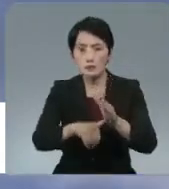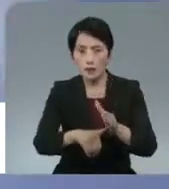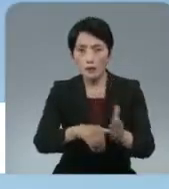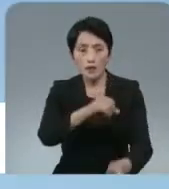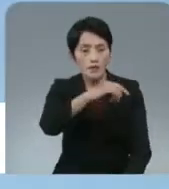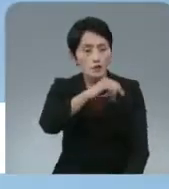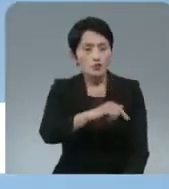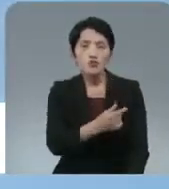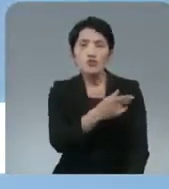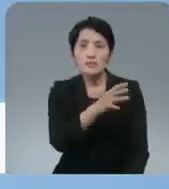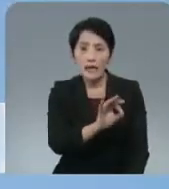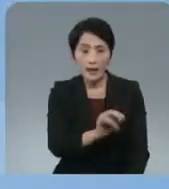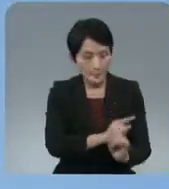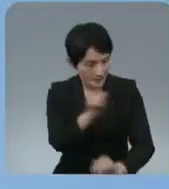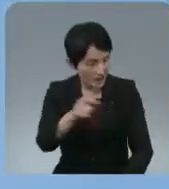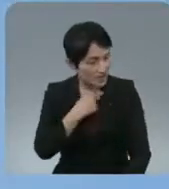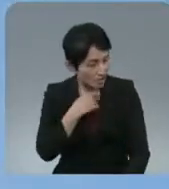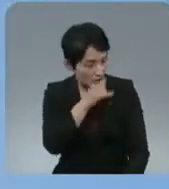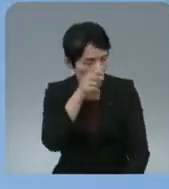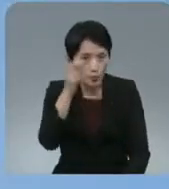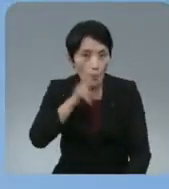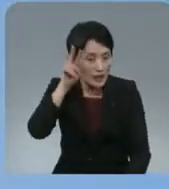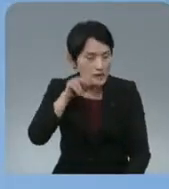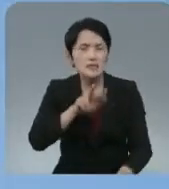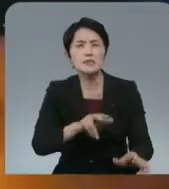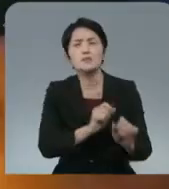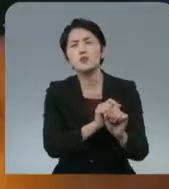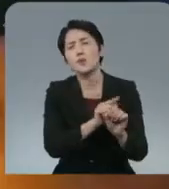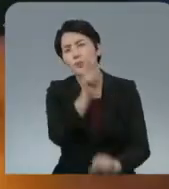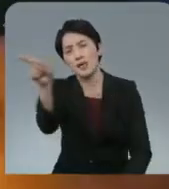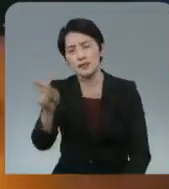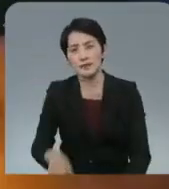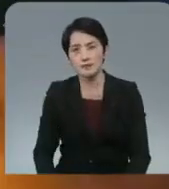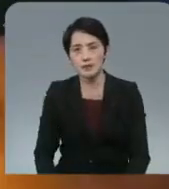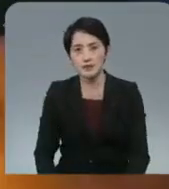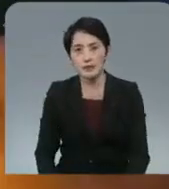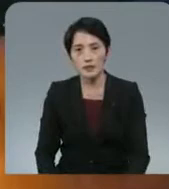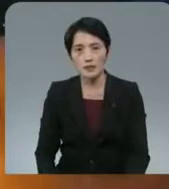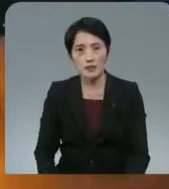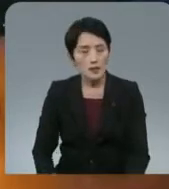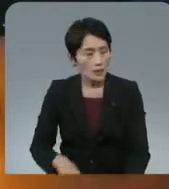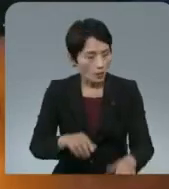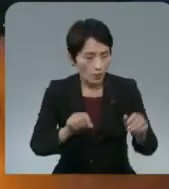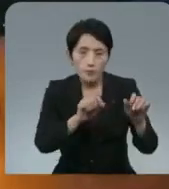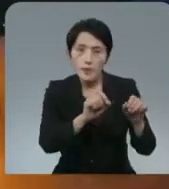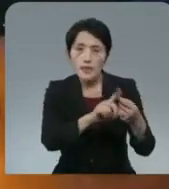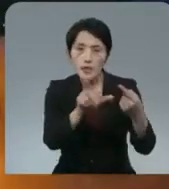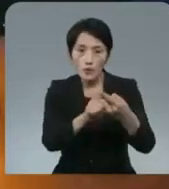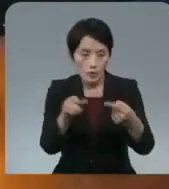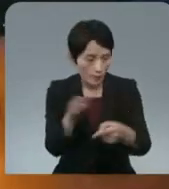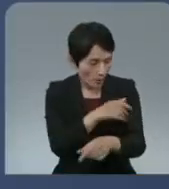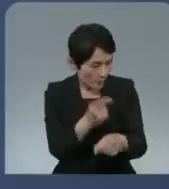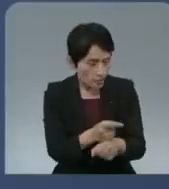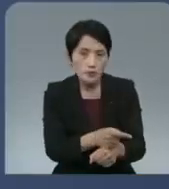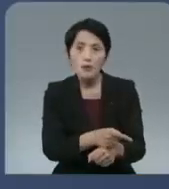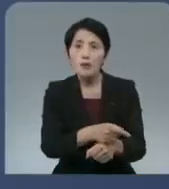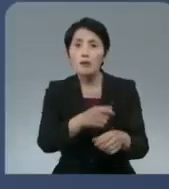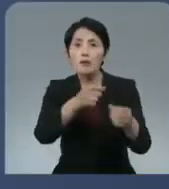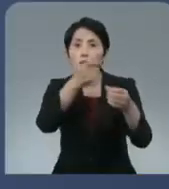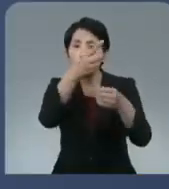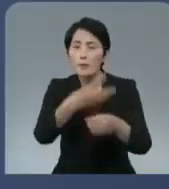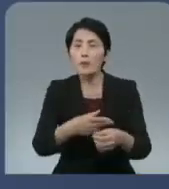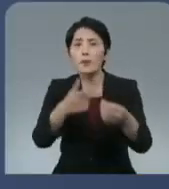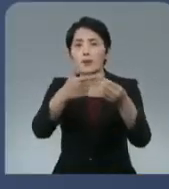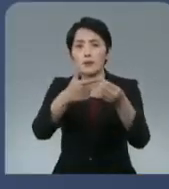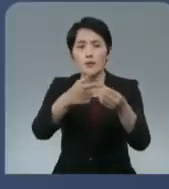semaine après l'imposition par Washington de ses propres sanctions à Sino-Coréens, le royaume ermite avait menacé de revoir